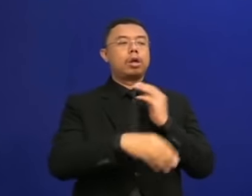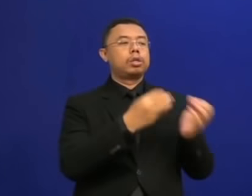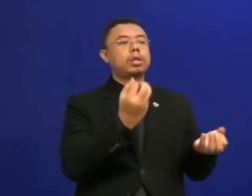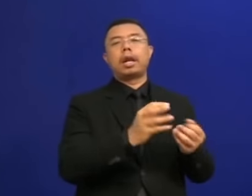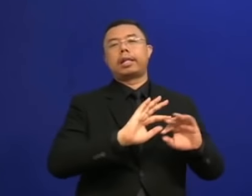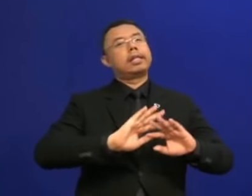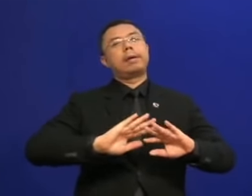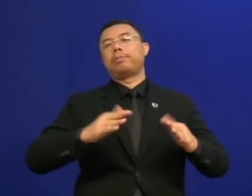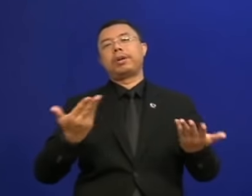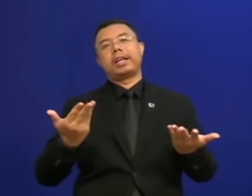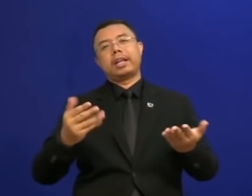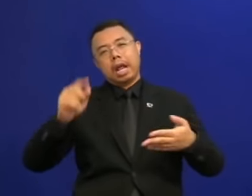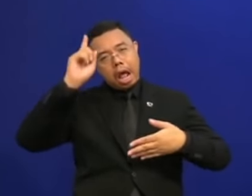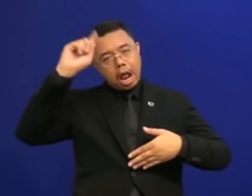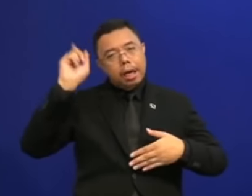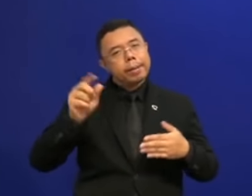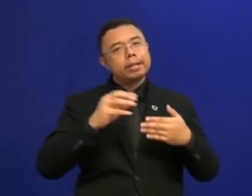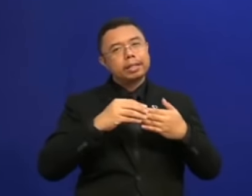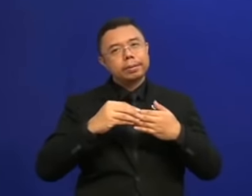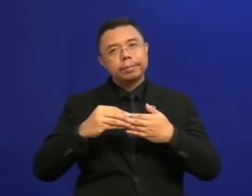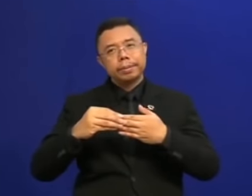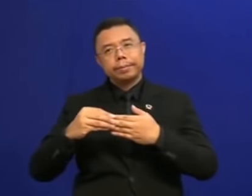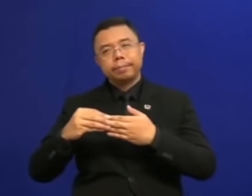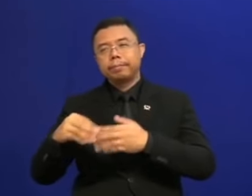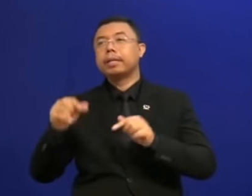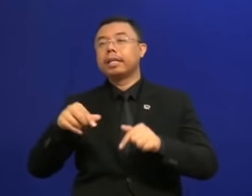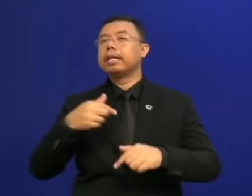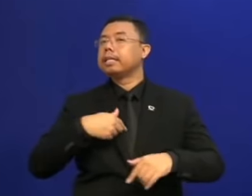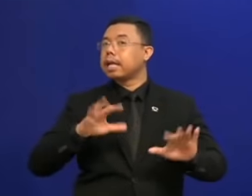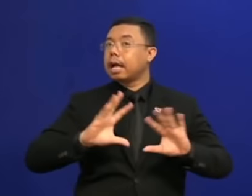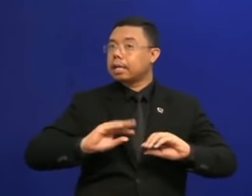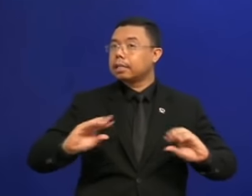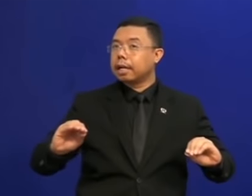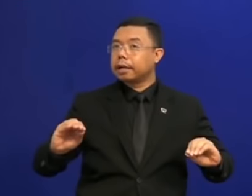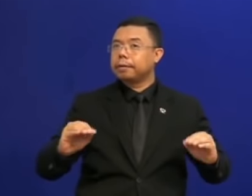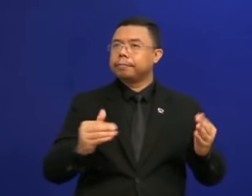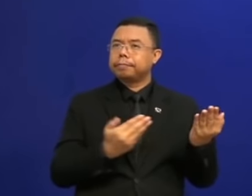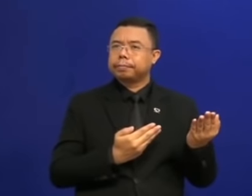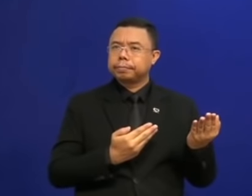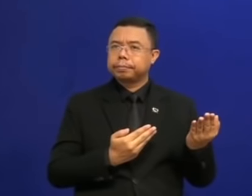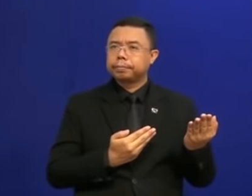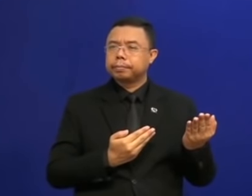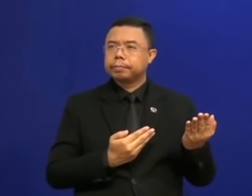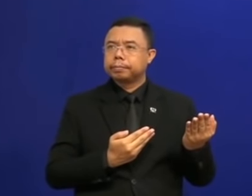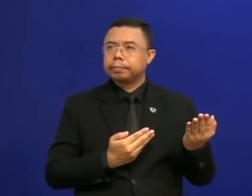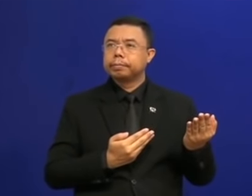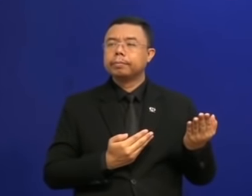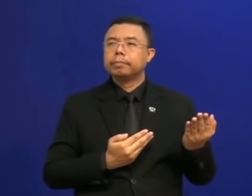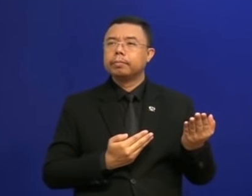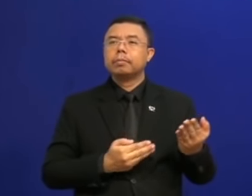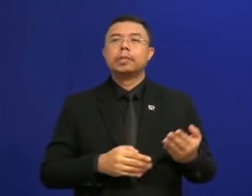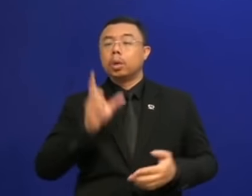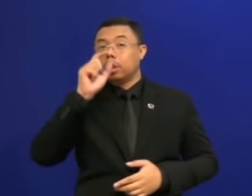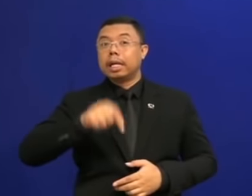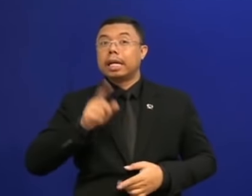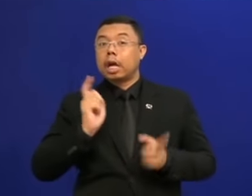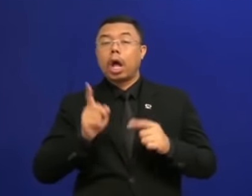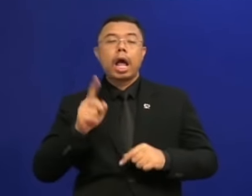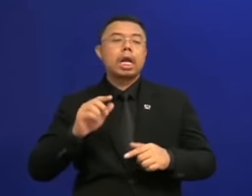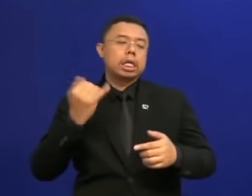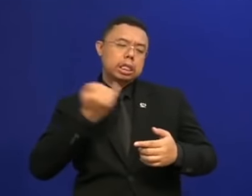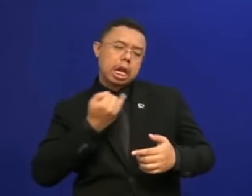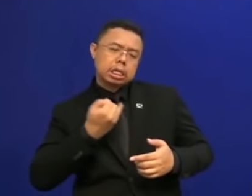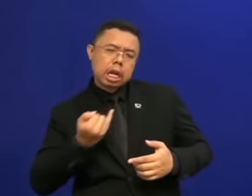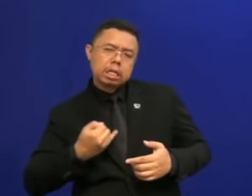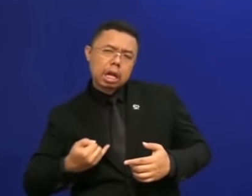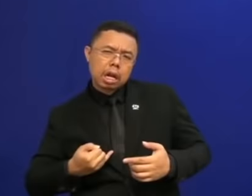neraka. Allah akan pimpin. Nah, ini yang saya lakukan juga, saudaraku. Ya, makanya kalau ada